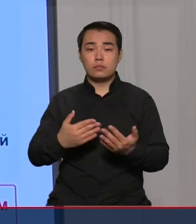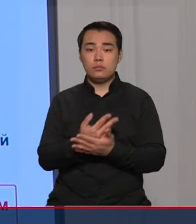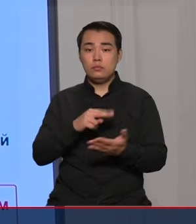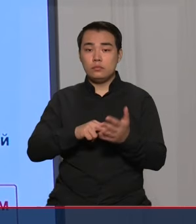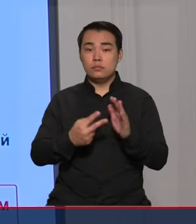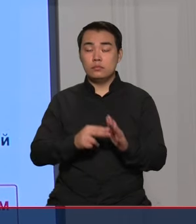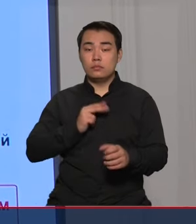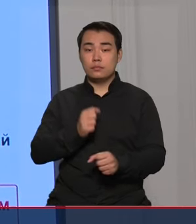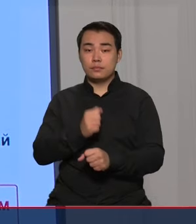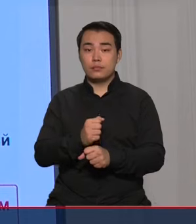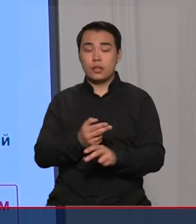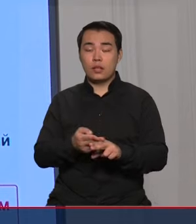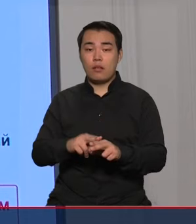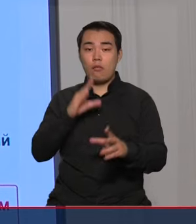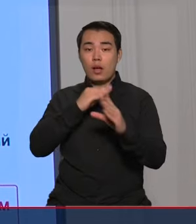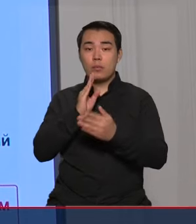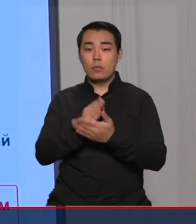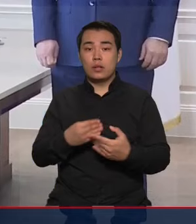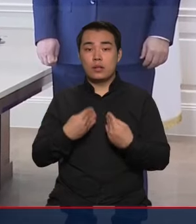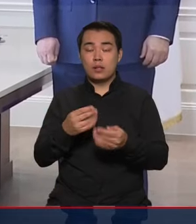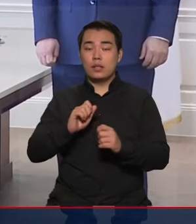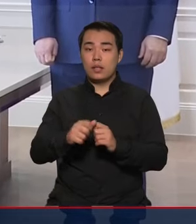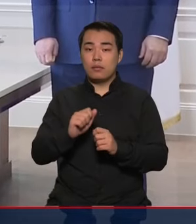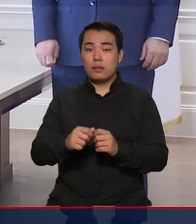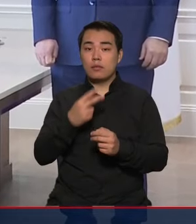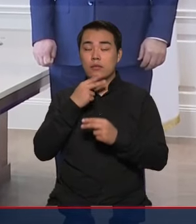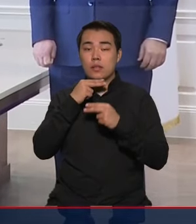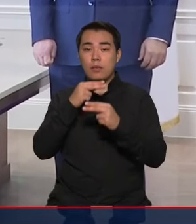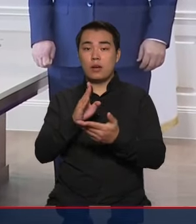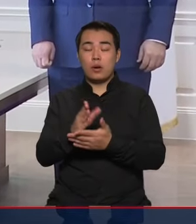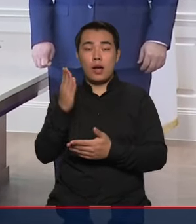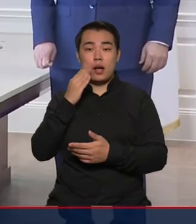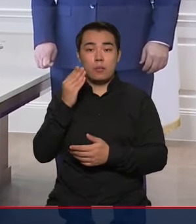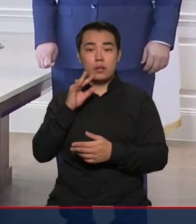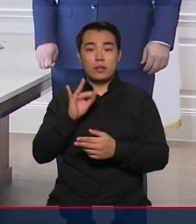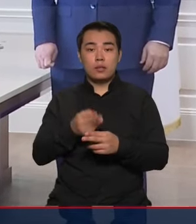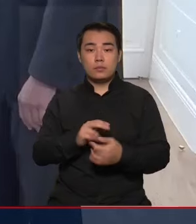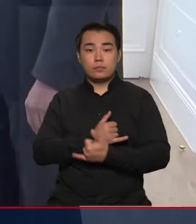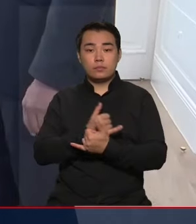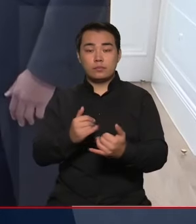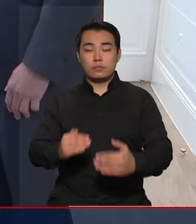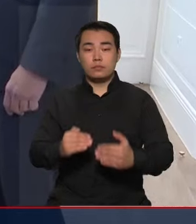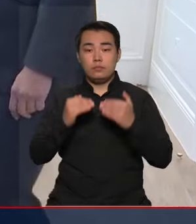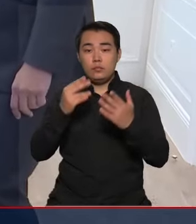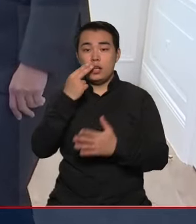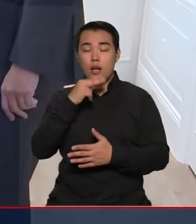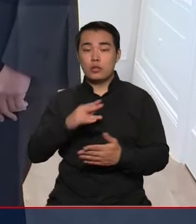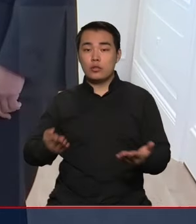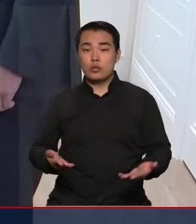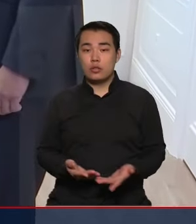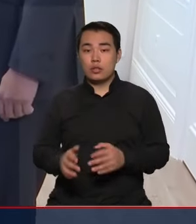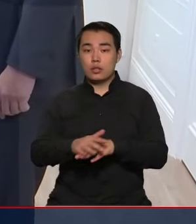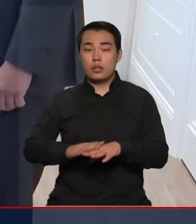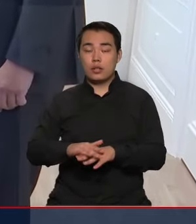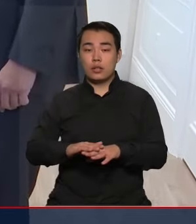проектов в этой сфере будет способствовать росту инвестиционной привлекательности Алматы и обеспечит повышение качества жизни